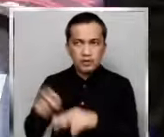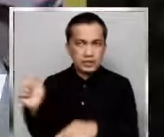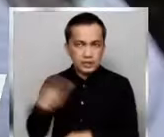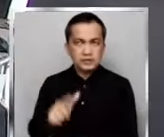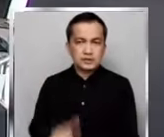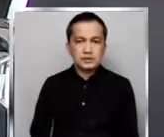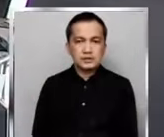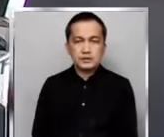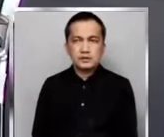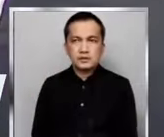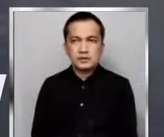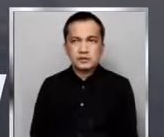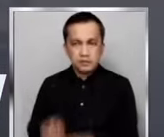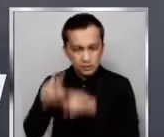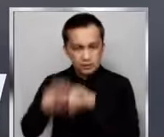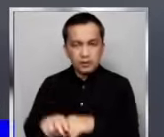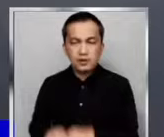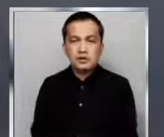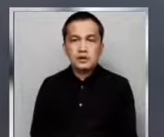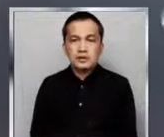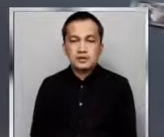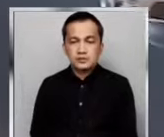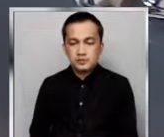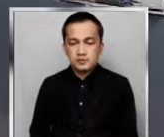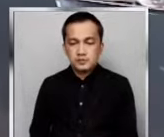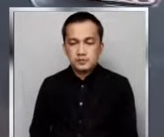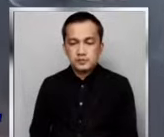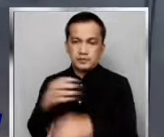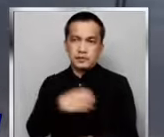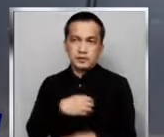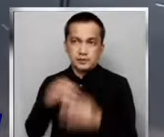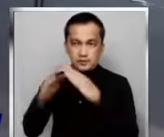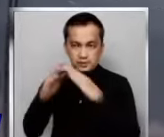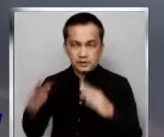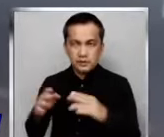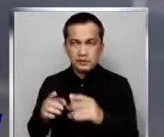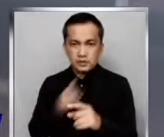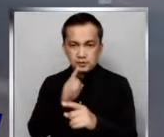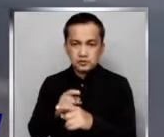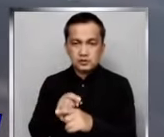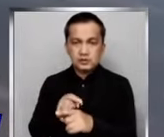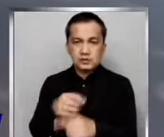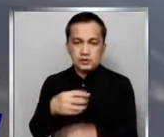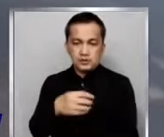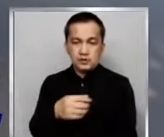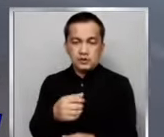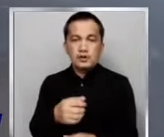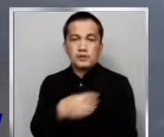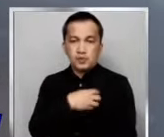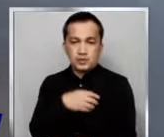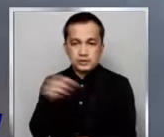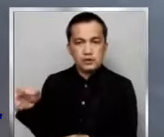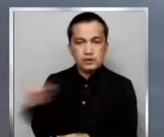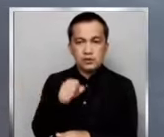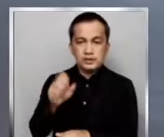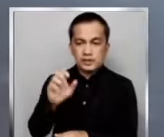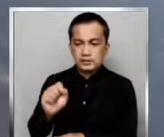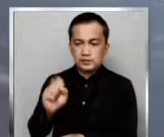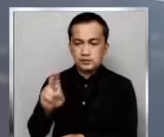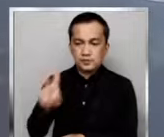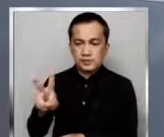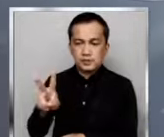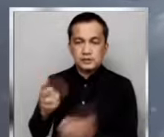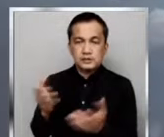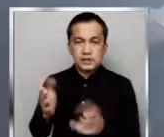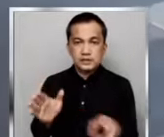kayoo nang mapasok pasok na nga ng pulisya itong bahay ay tulungin nap sa kamay ng mga autoridad itong ebidensyang SUV kung saan isinakay daw ang